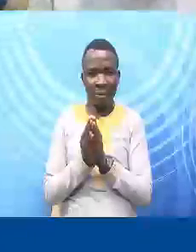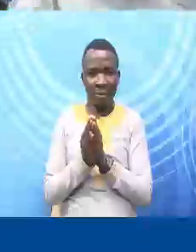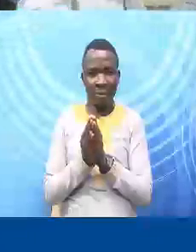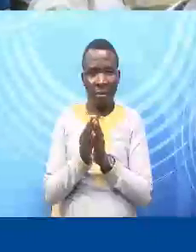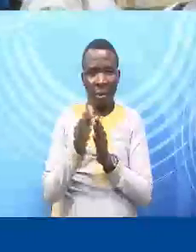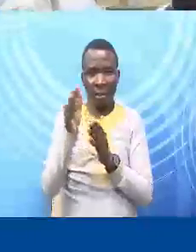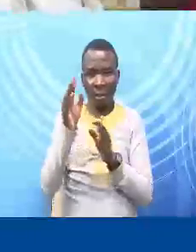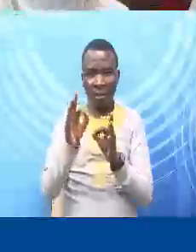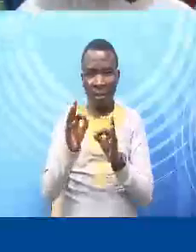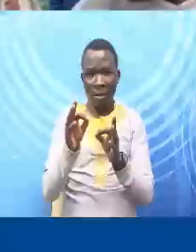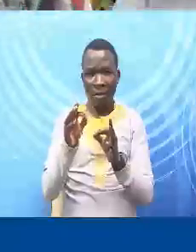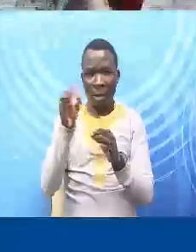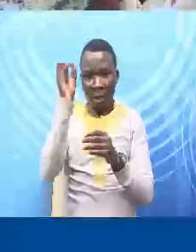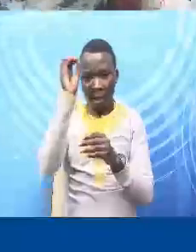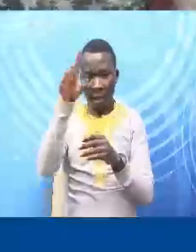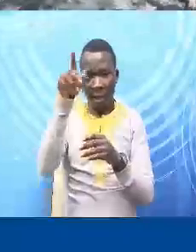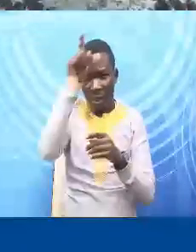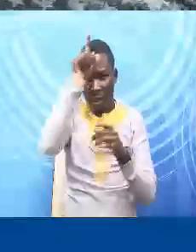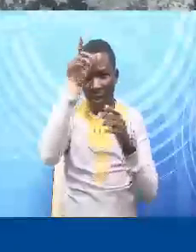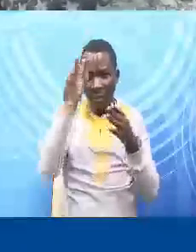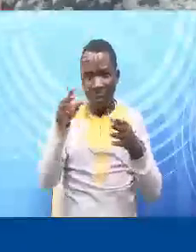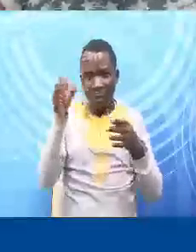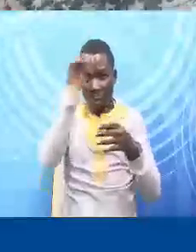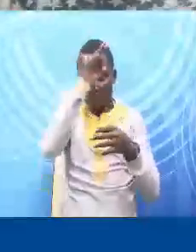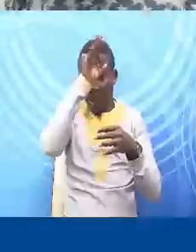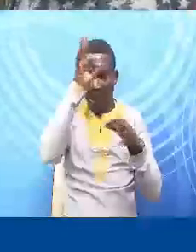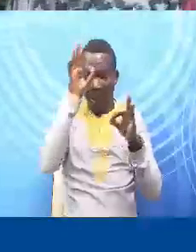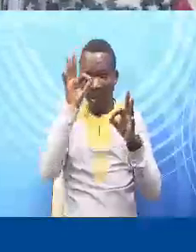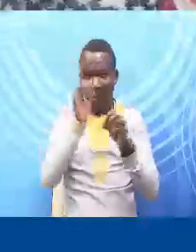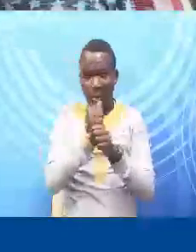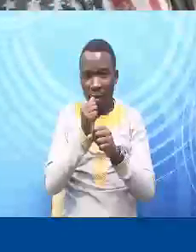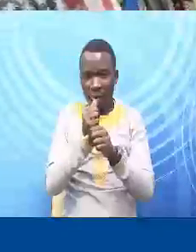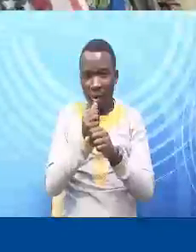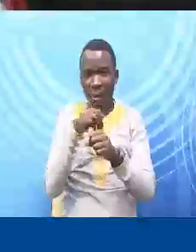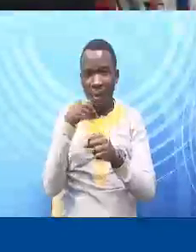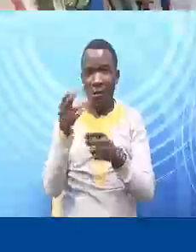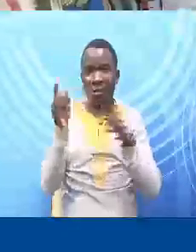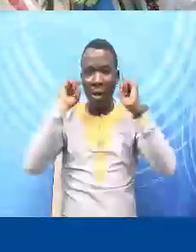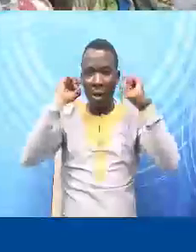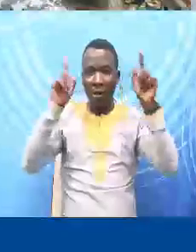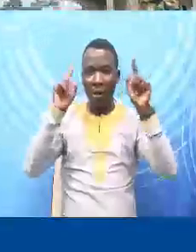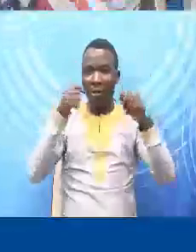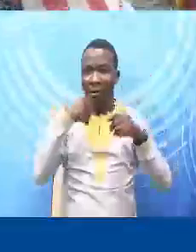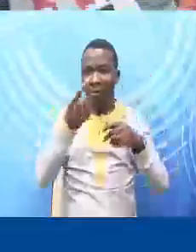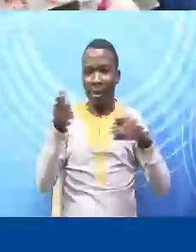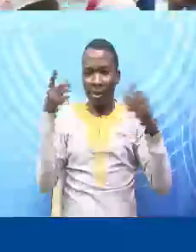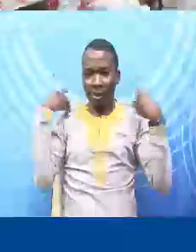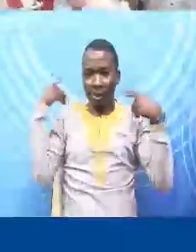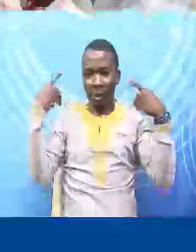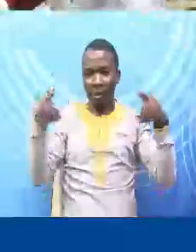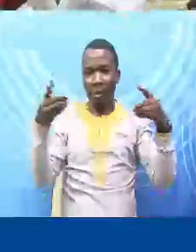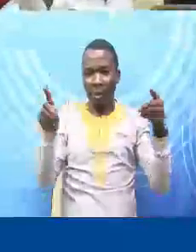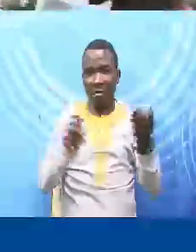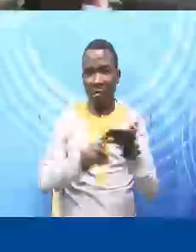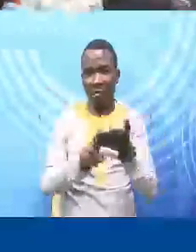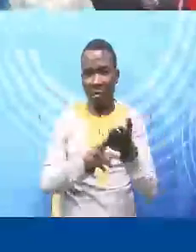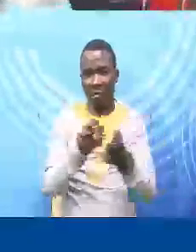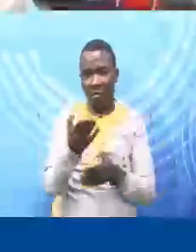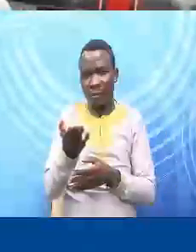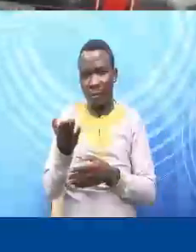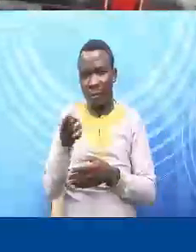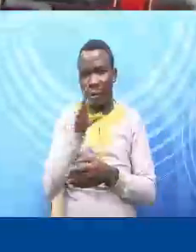Ibi byatumye abaturage batangarira ibyo akoze bashyira amajwi yabo ejuru bavuga ko iyo ari imyuka mibi ngo yabimukoresha uyu